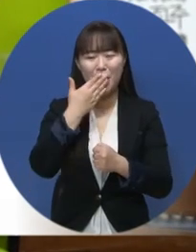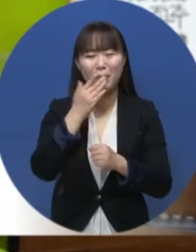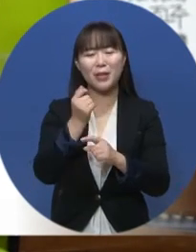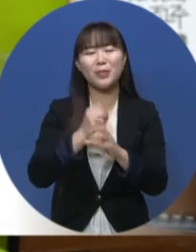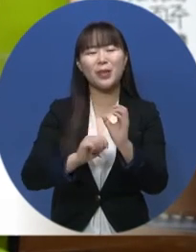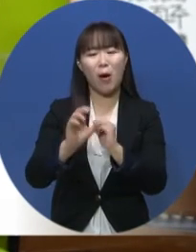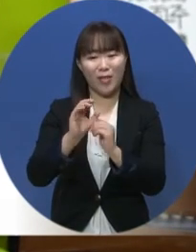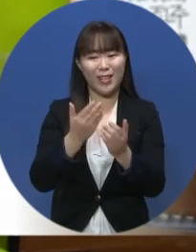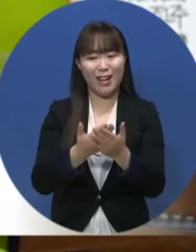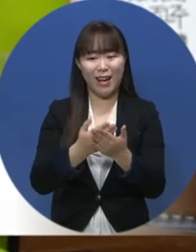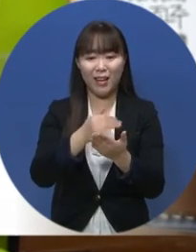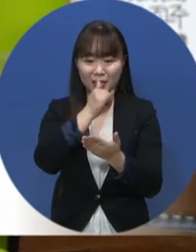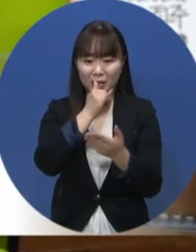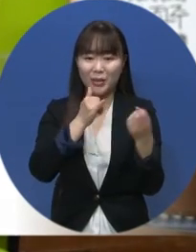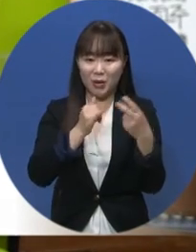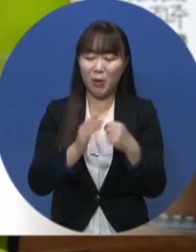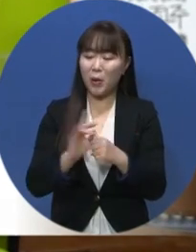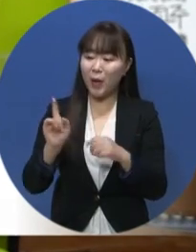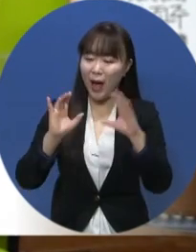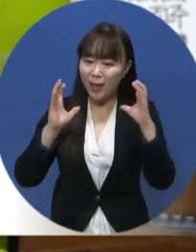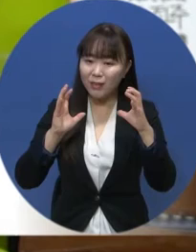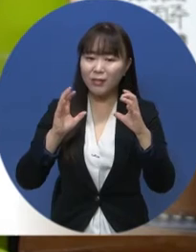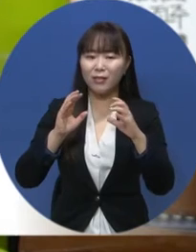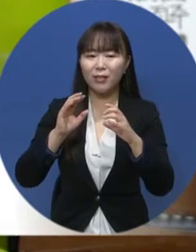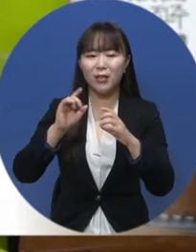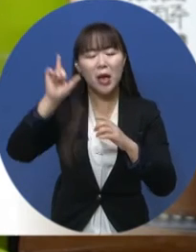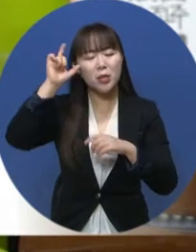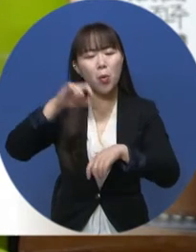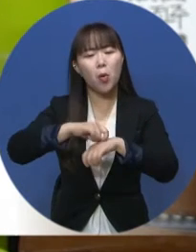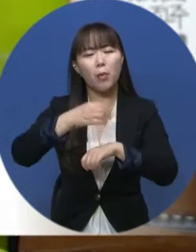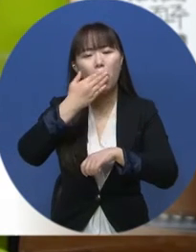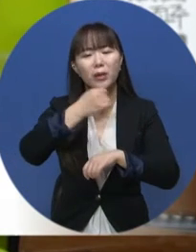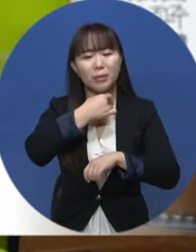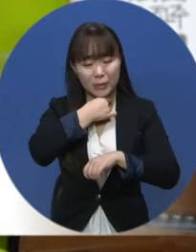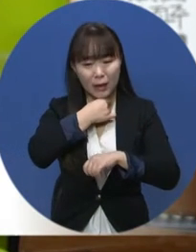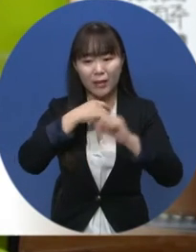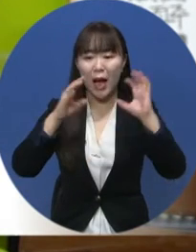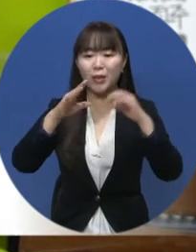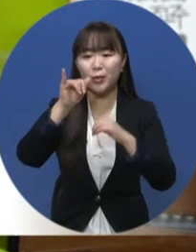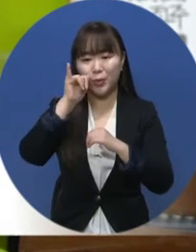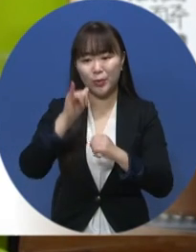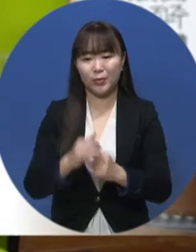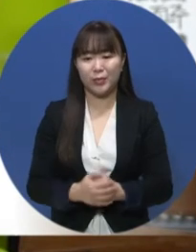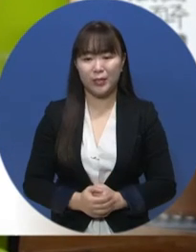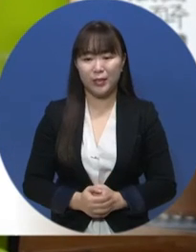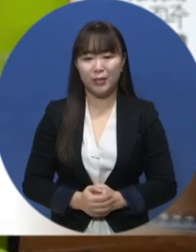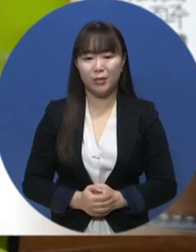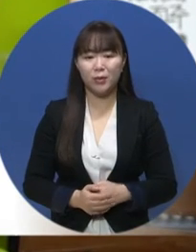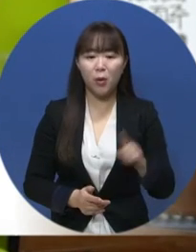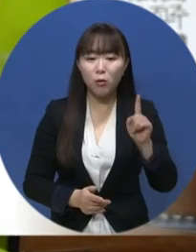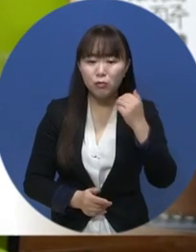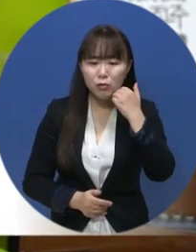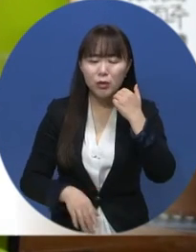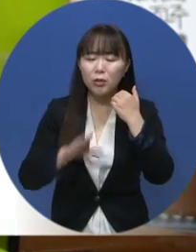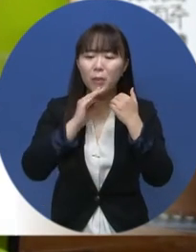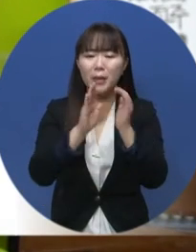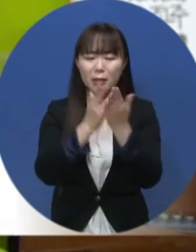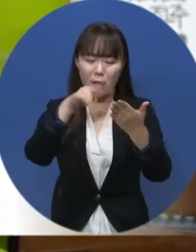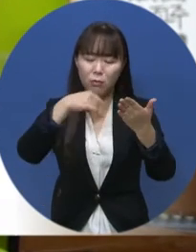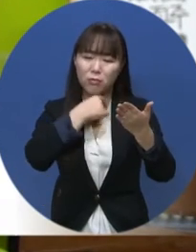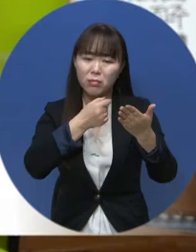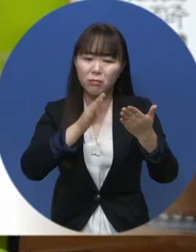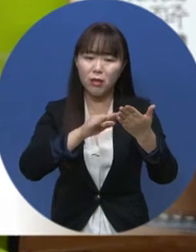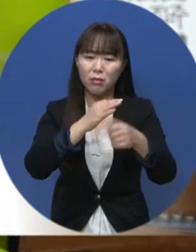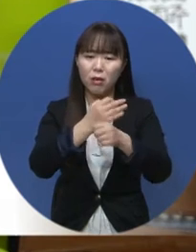달라는 아이들도 있고 또 어떤 아이들은 소고기가 정말 보고 싶다 고 그런 아이들도 있고 어떤 아이들은 정말로 책의 있고 싶은데